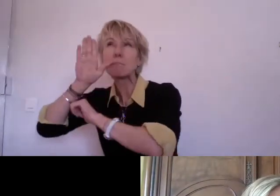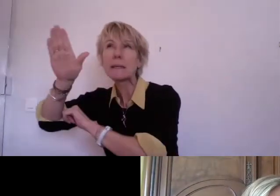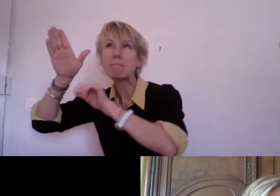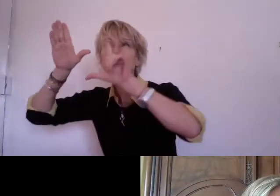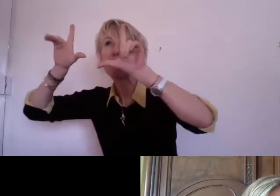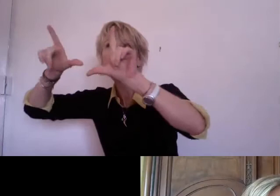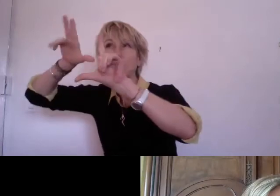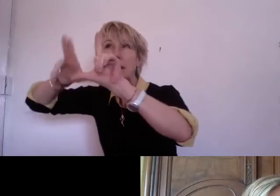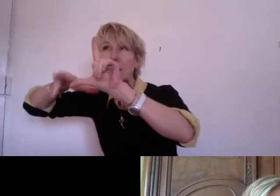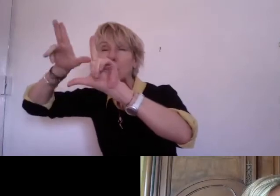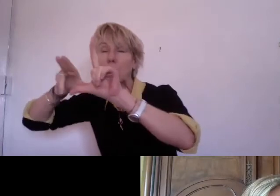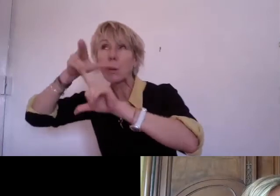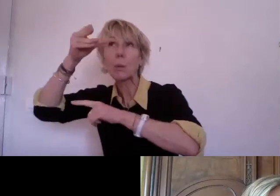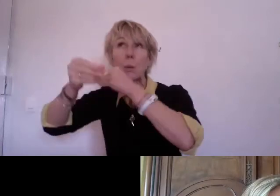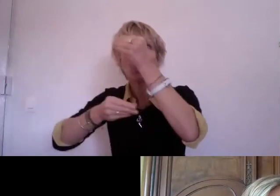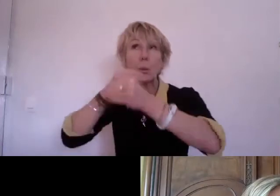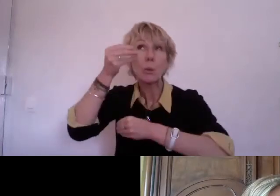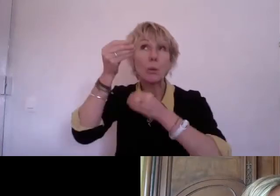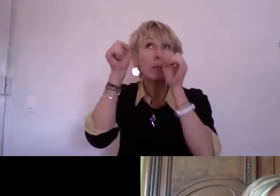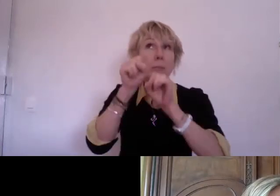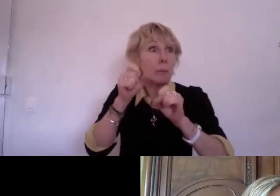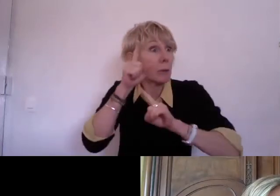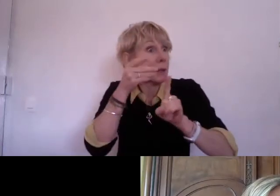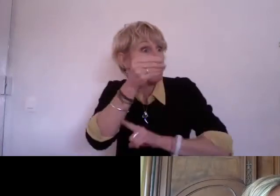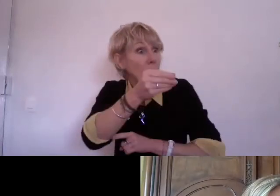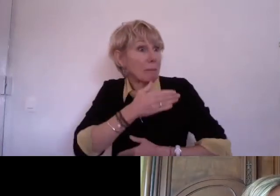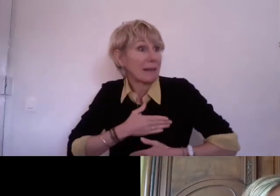un plaisir esthétique, ou pas d'ailleurs, hein, donc